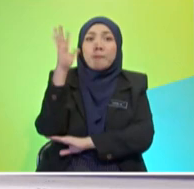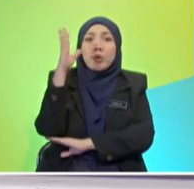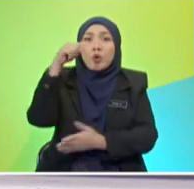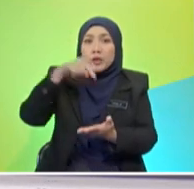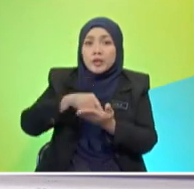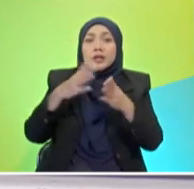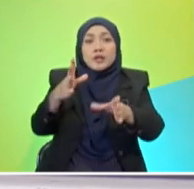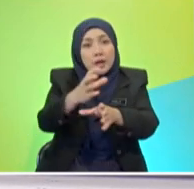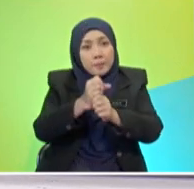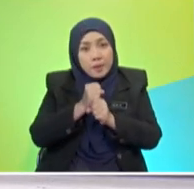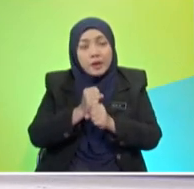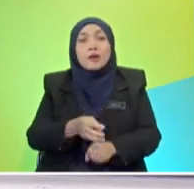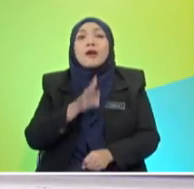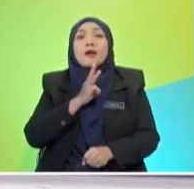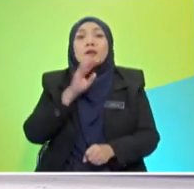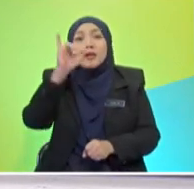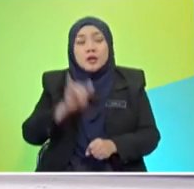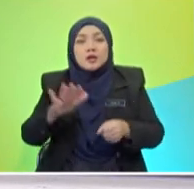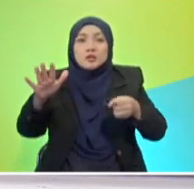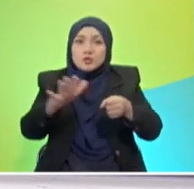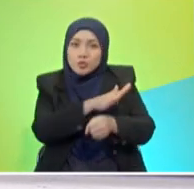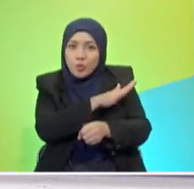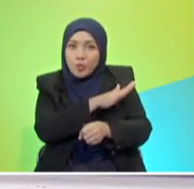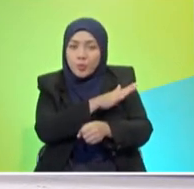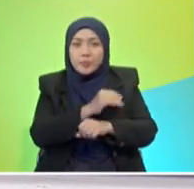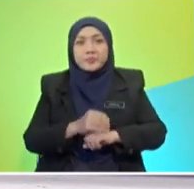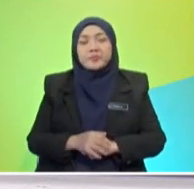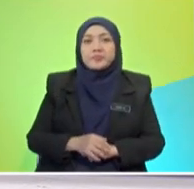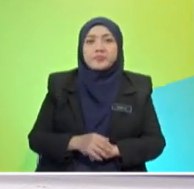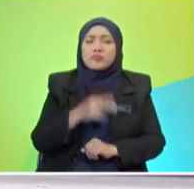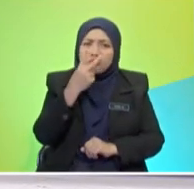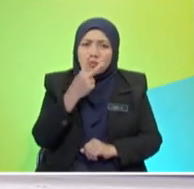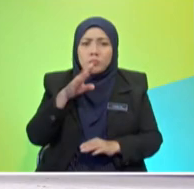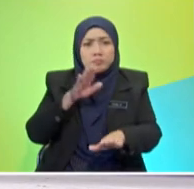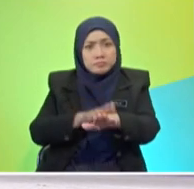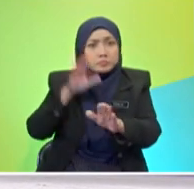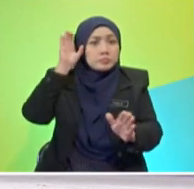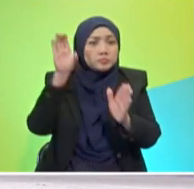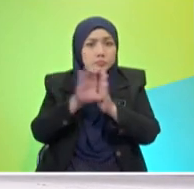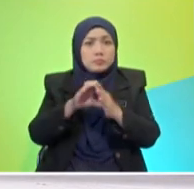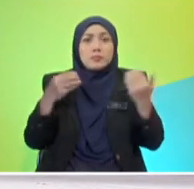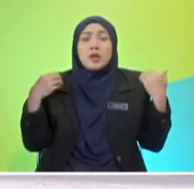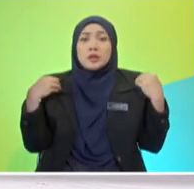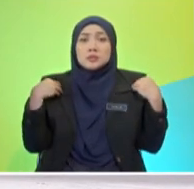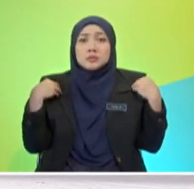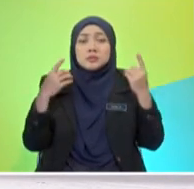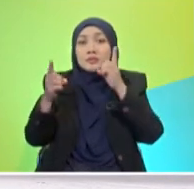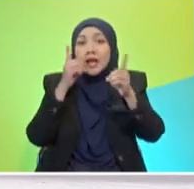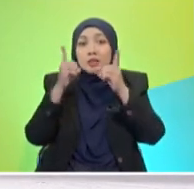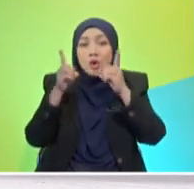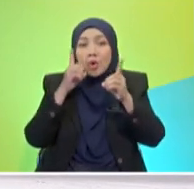dapat air yang cukup. Cuba lihat. Dalam gambar tu pun ada dialog cikgu. Pokok